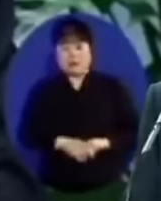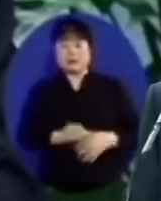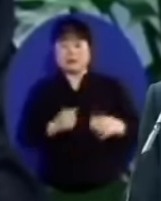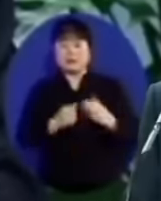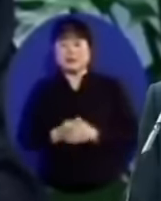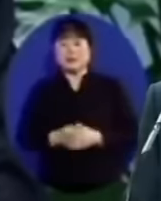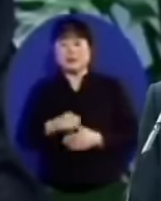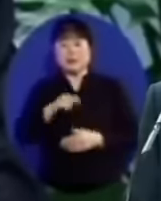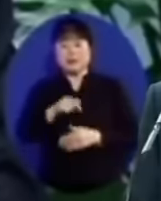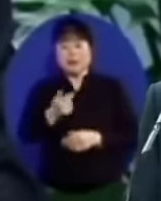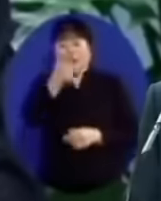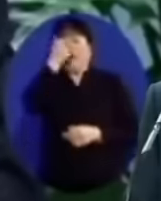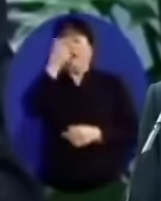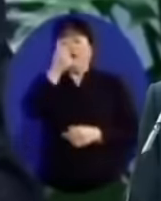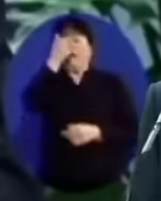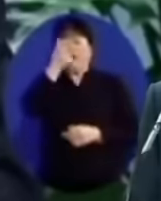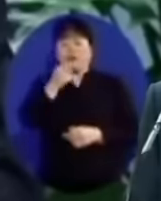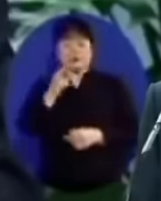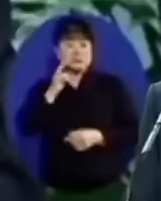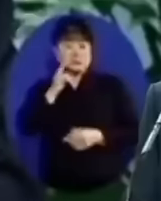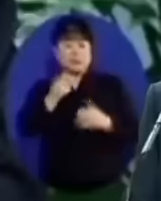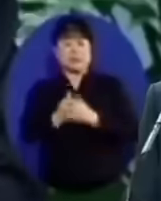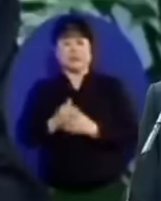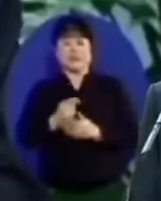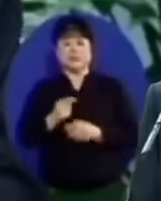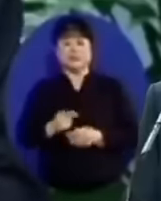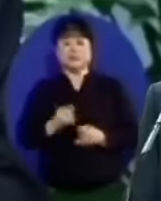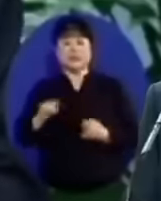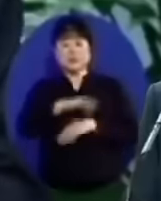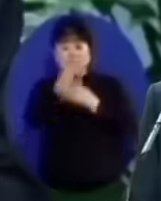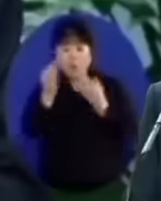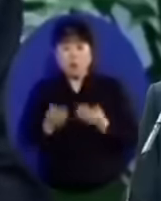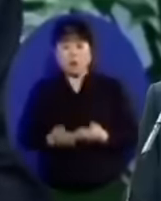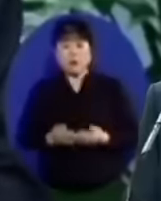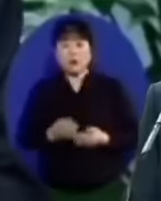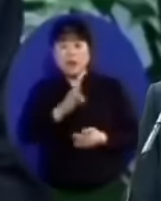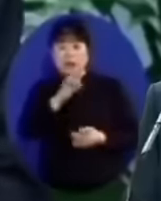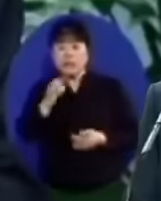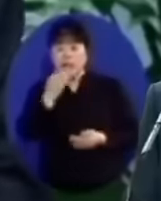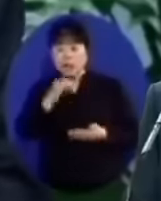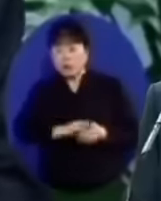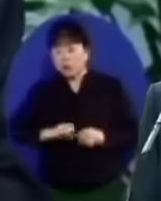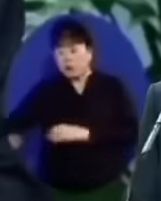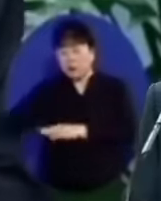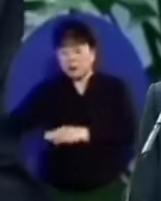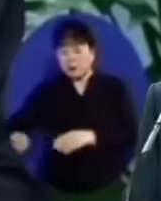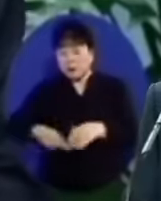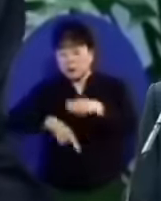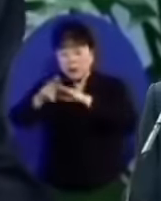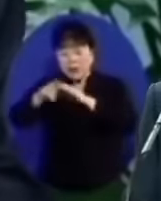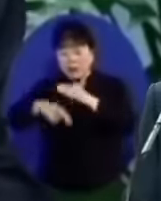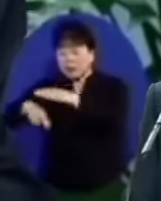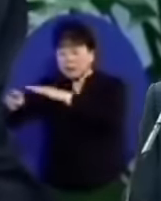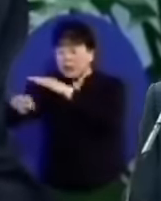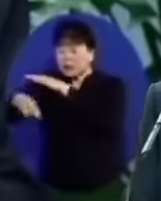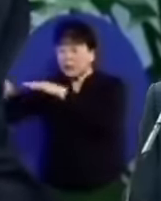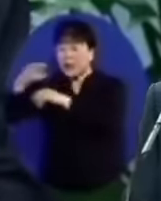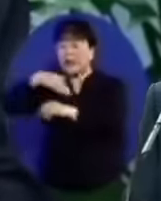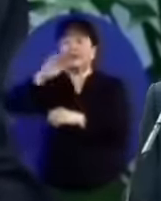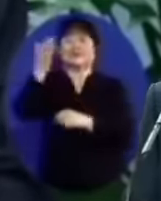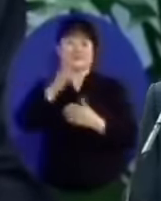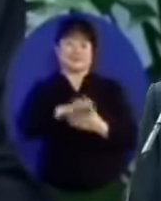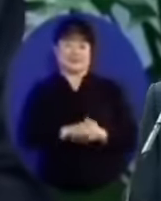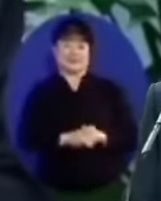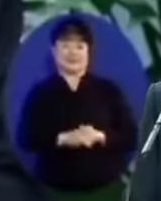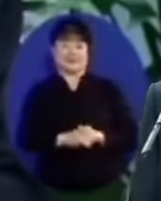그러니까 양심의 가책이 불같이 타올라서 한 사람 한 사람씩 모두 다 돌멩이를 버려두고 도망을 치고 마는